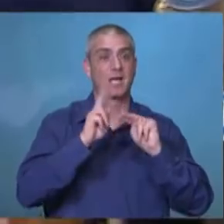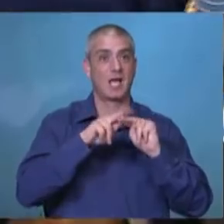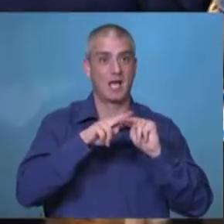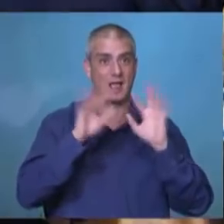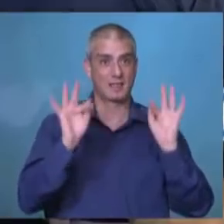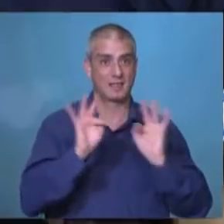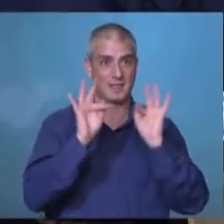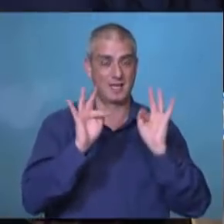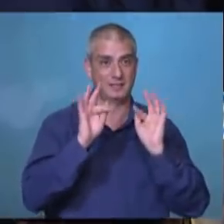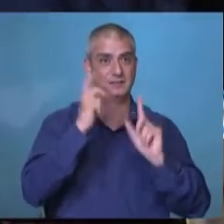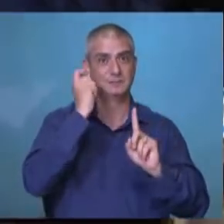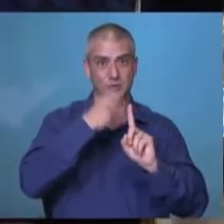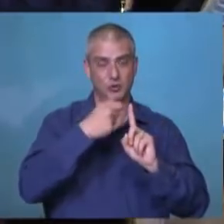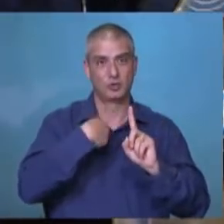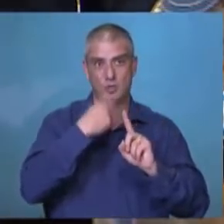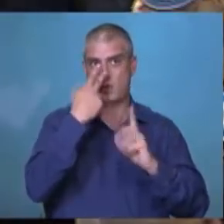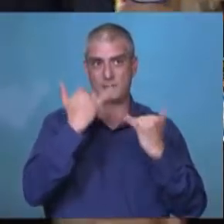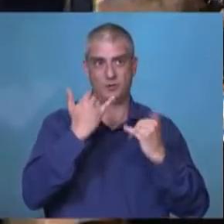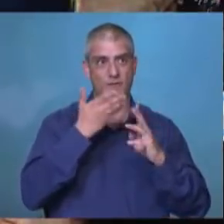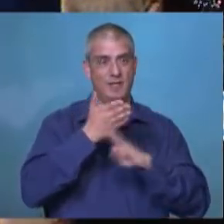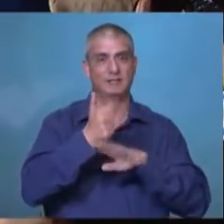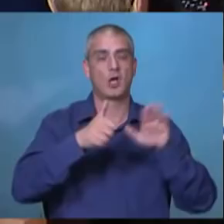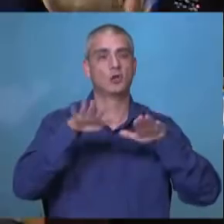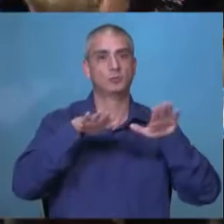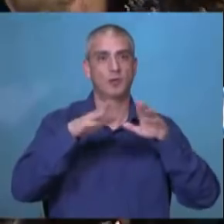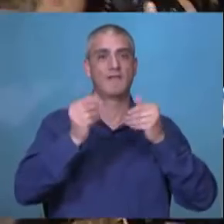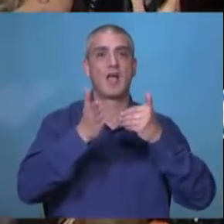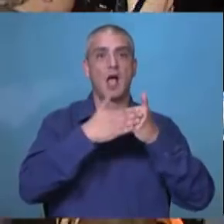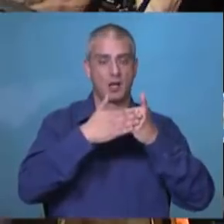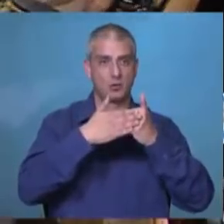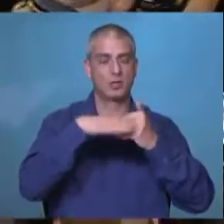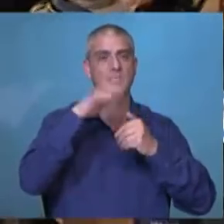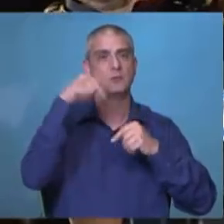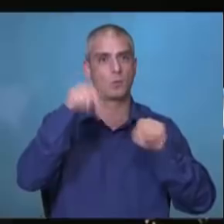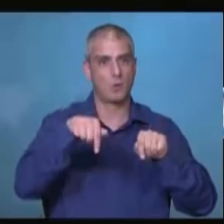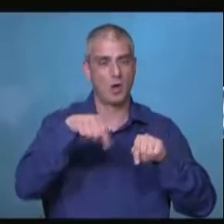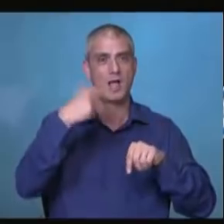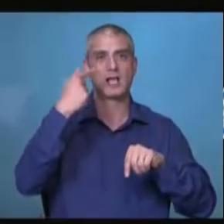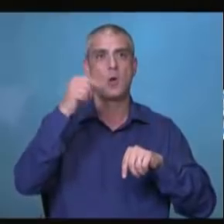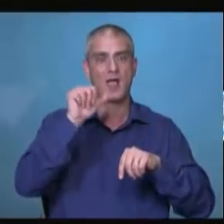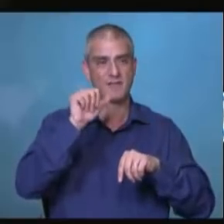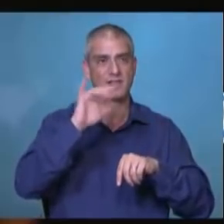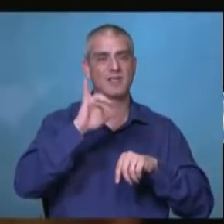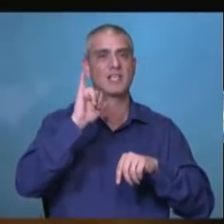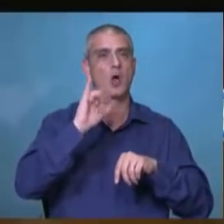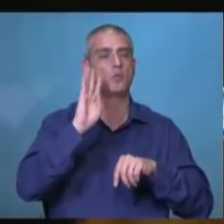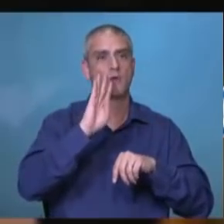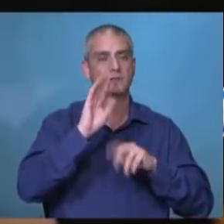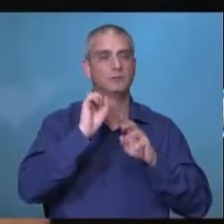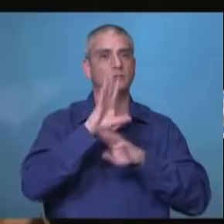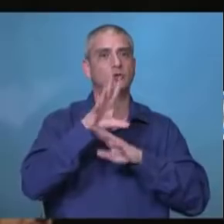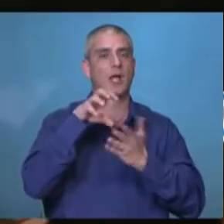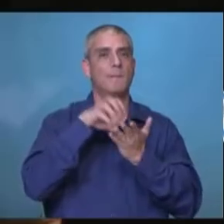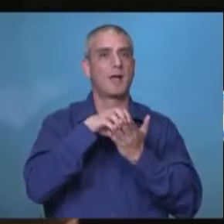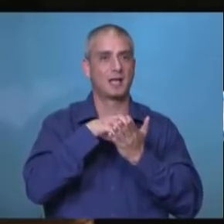טקס המסועות, שאנחנו רואים עכשיו את הכניסה של ראש הממשלה ורעייתו, יהיו כאן גאולה אבן וירון ברובינסקי במשדר